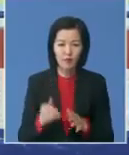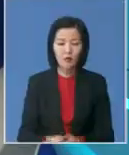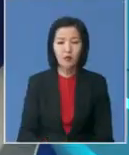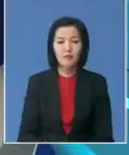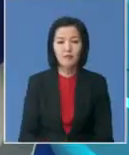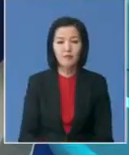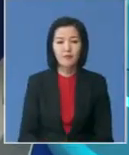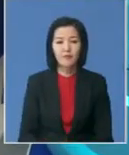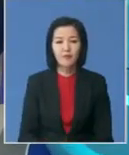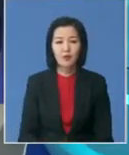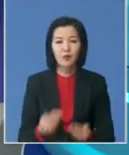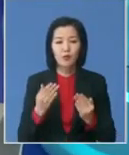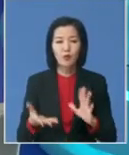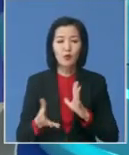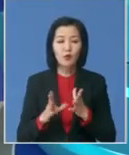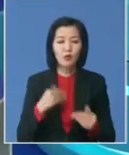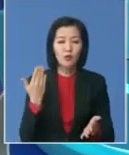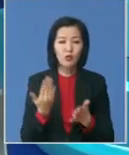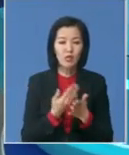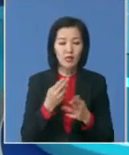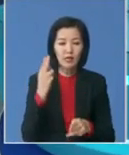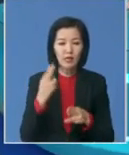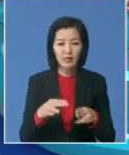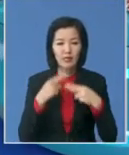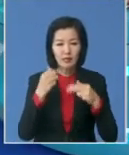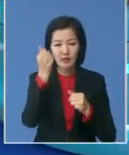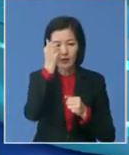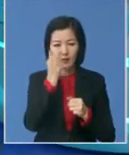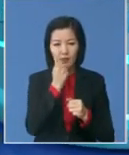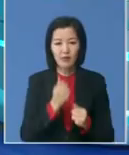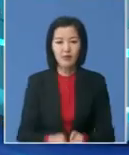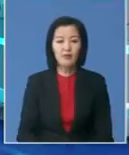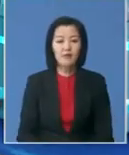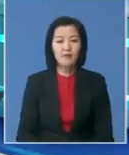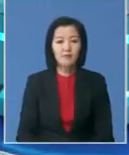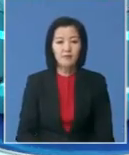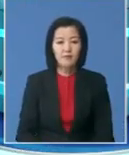Бүгінге осы. Сенбі күні жүздескенше аман сау болыңыздар.